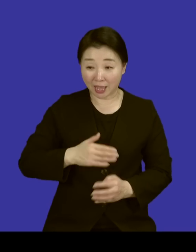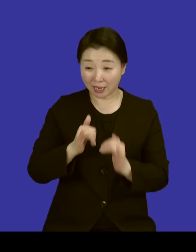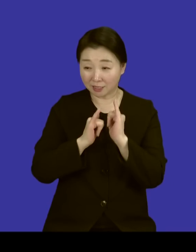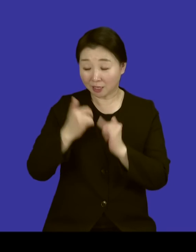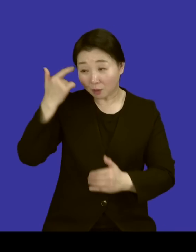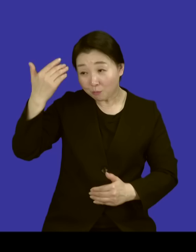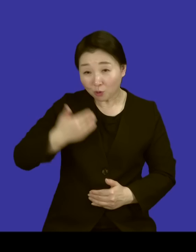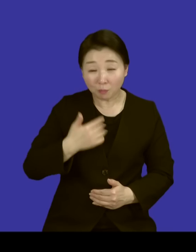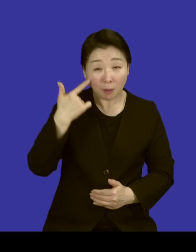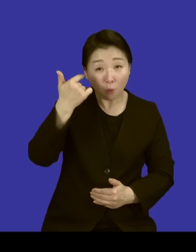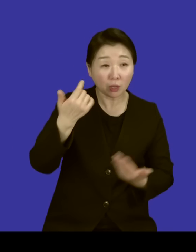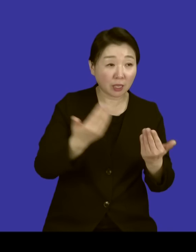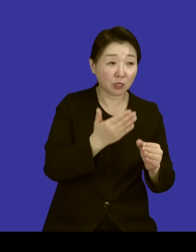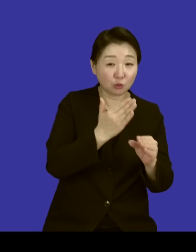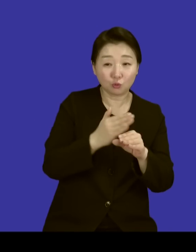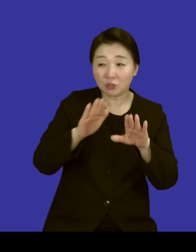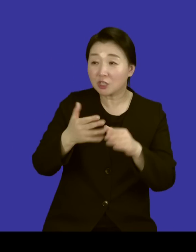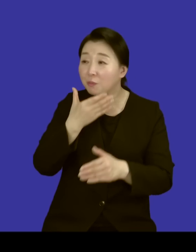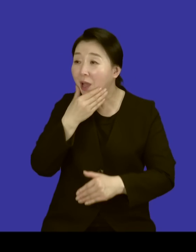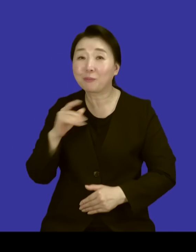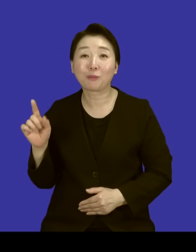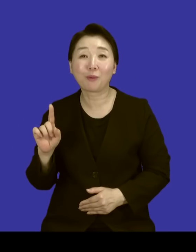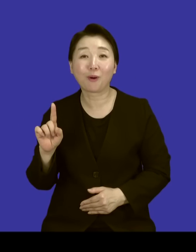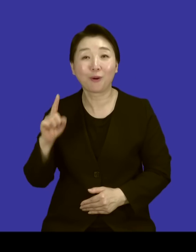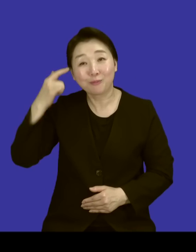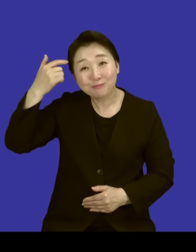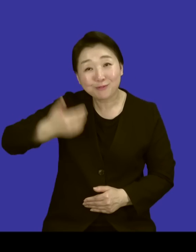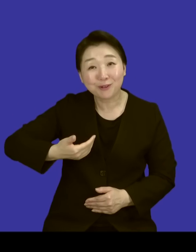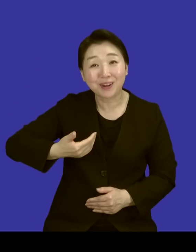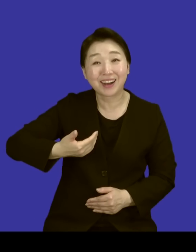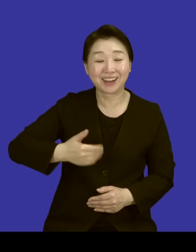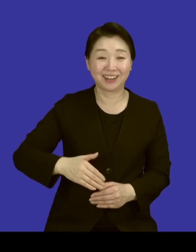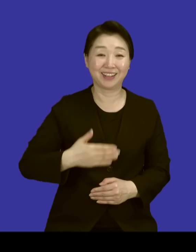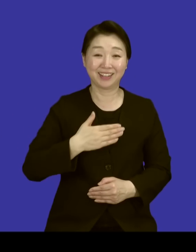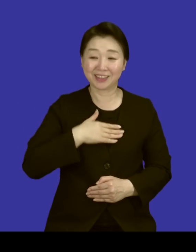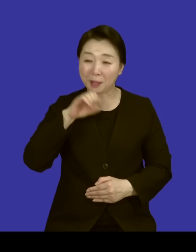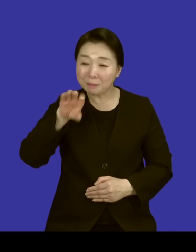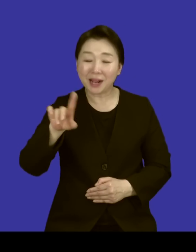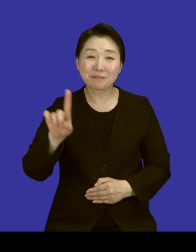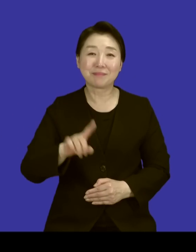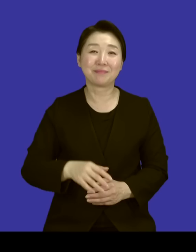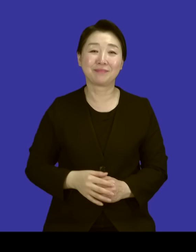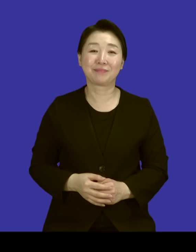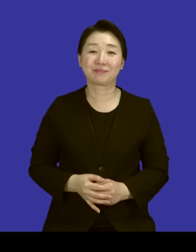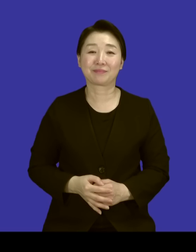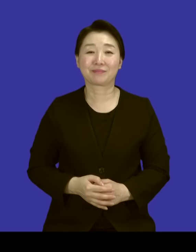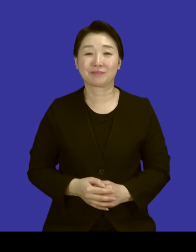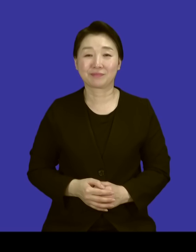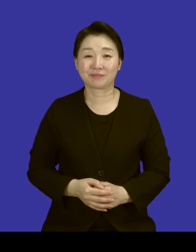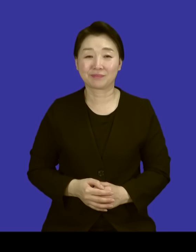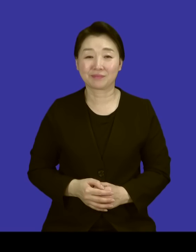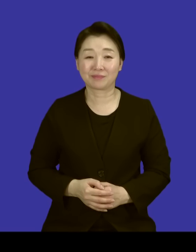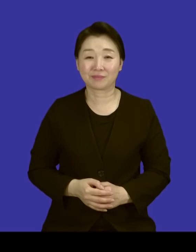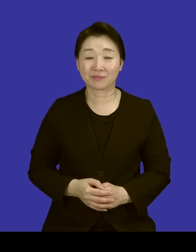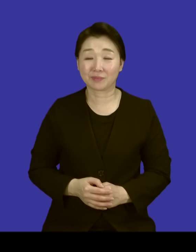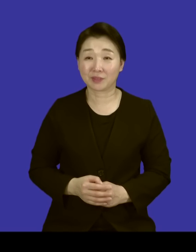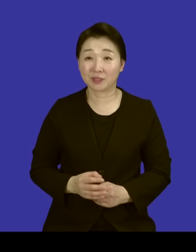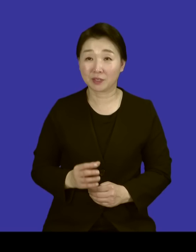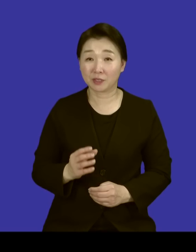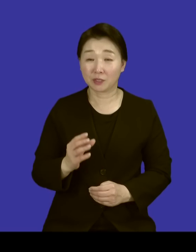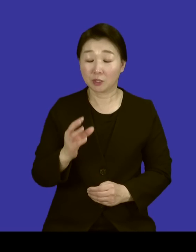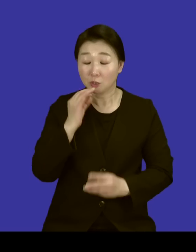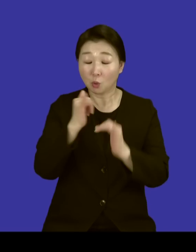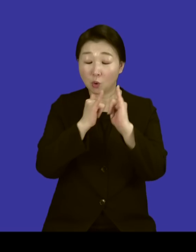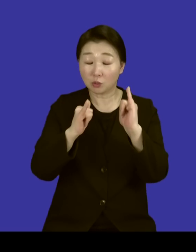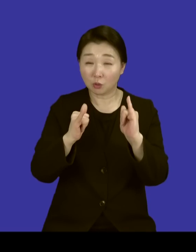목회할 때와 지금 어느 쪽이 더 행복하냐. 예, 예, 예. 그럼 저는 이제 이렇게 대답해 줍니다. 네. 교인들이 설교 은혜 받았다라고